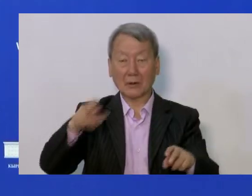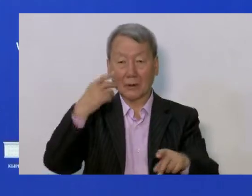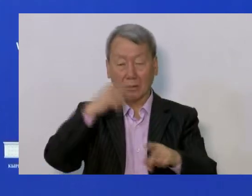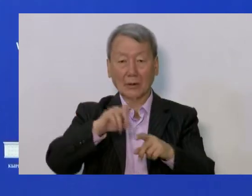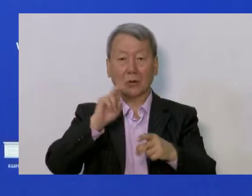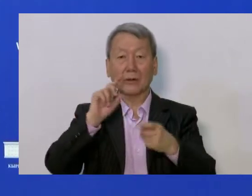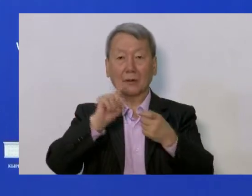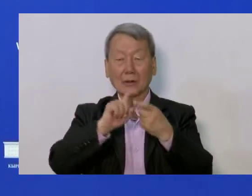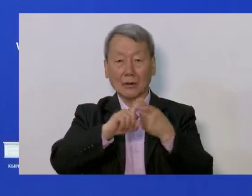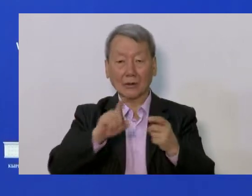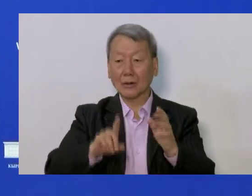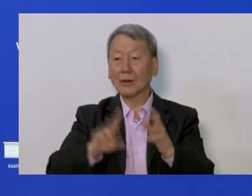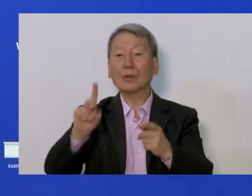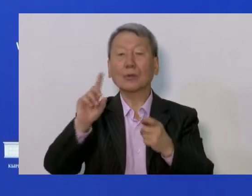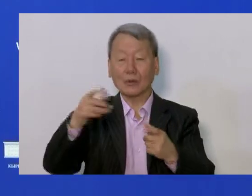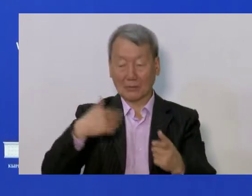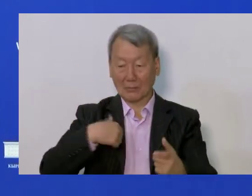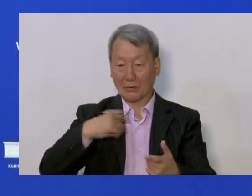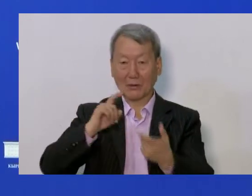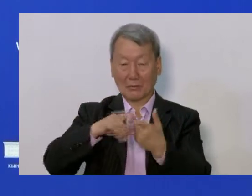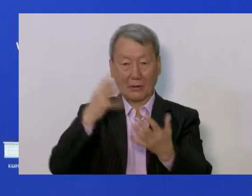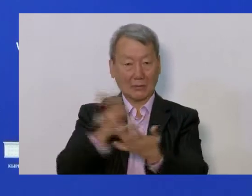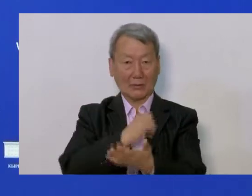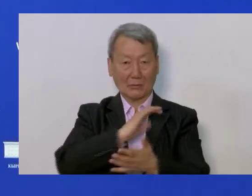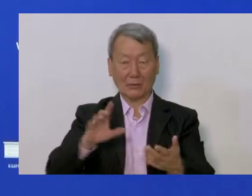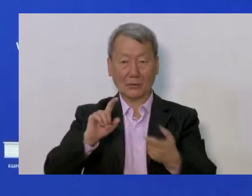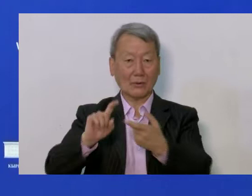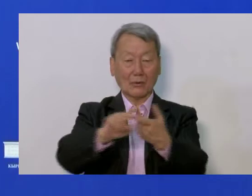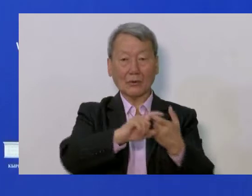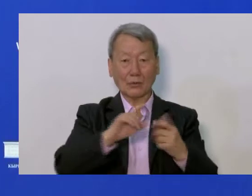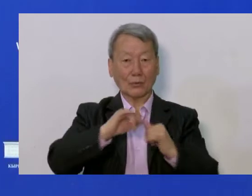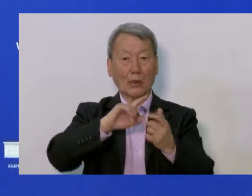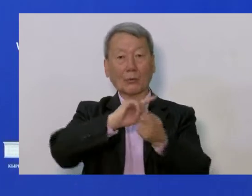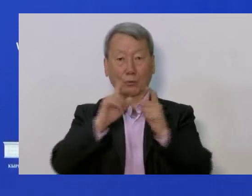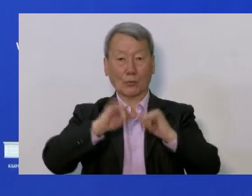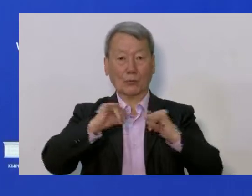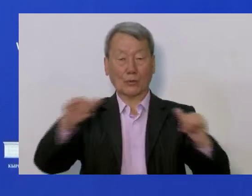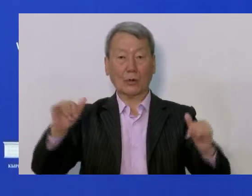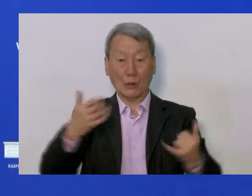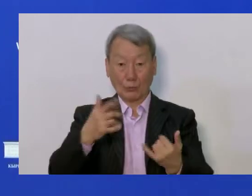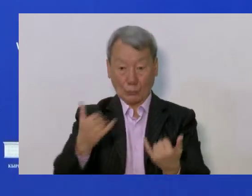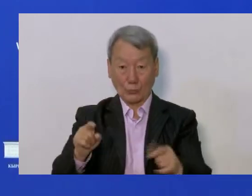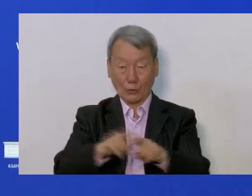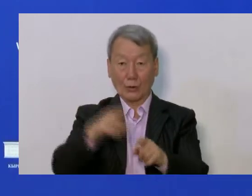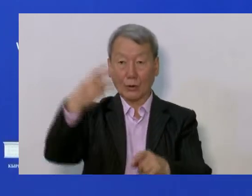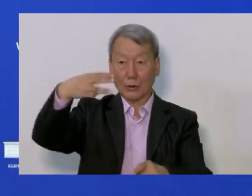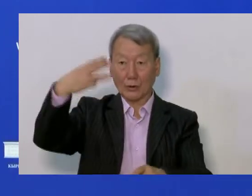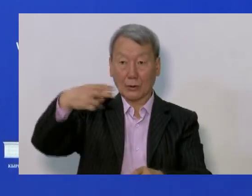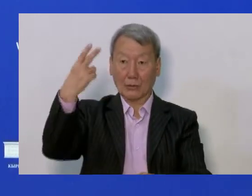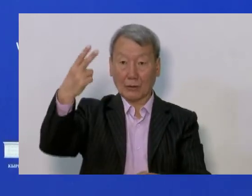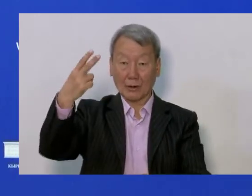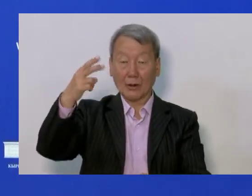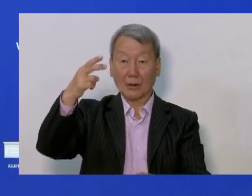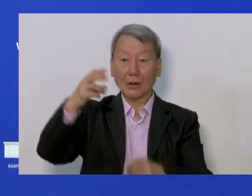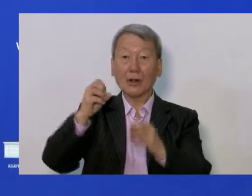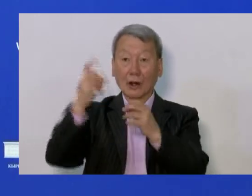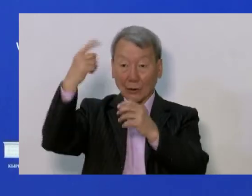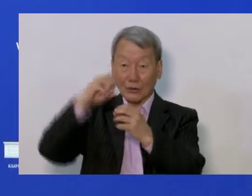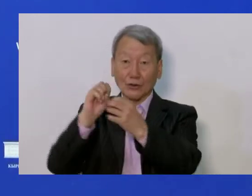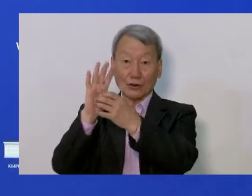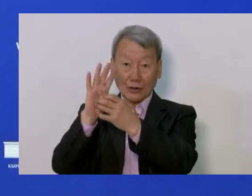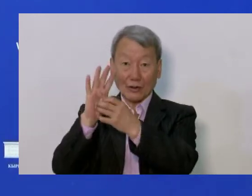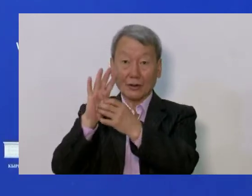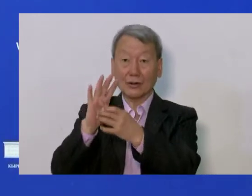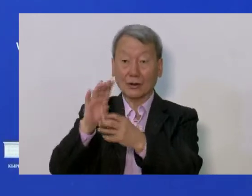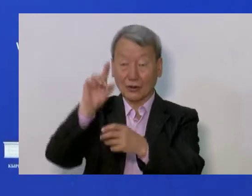булагын источник инфекции табылбай алган учурлар да көбөйүп атат. Мына өткөн суткада ошо 37 учурдун 14